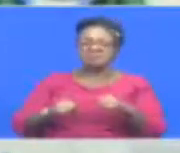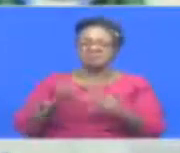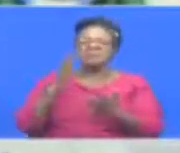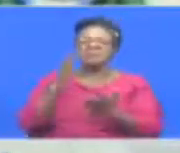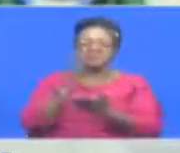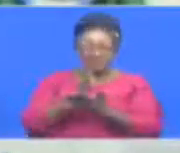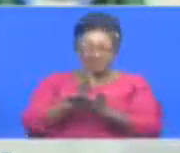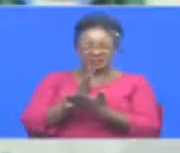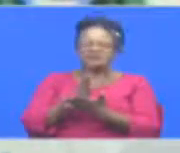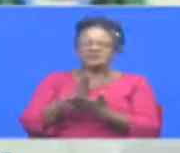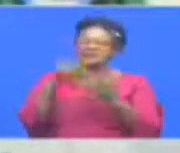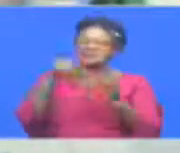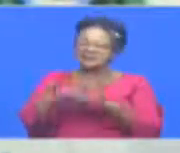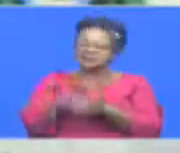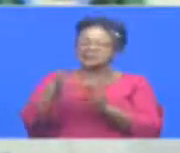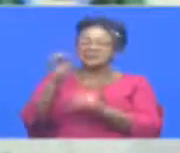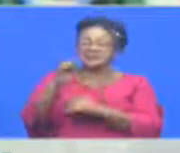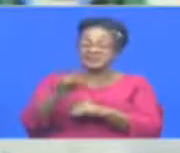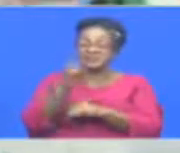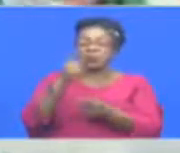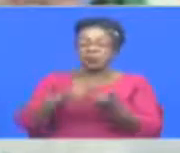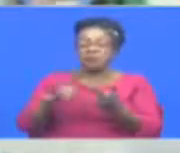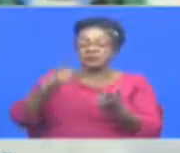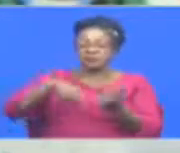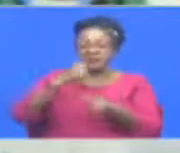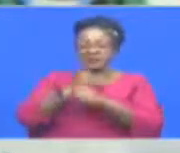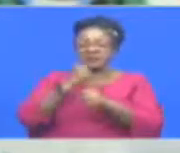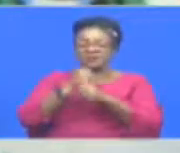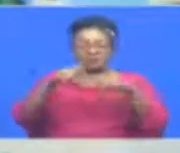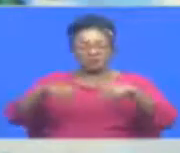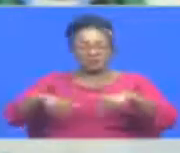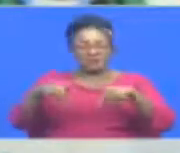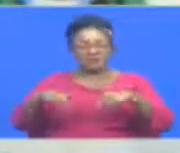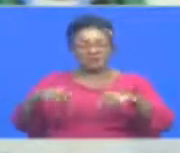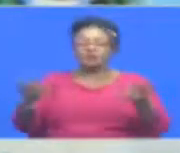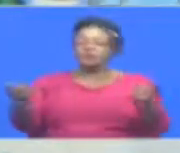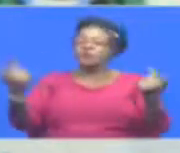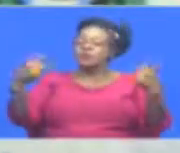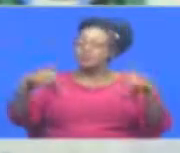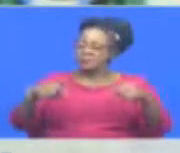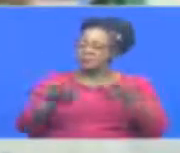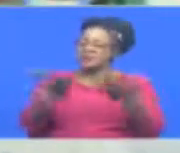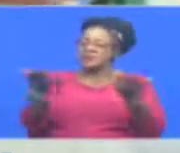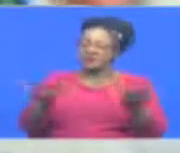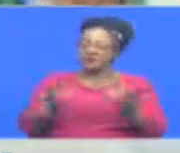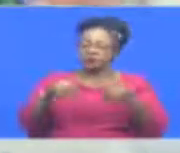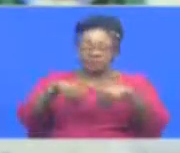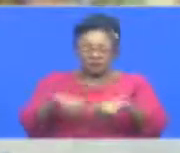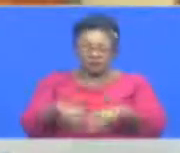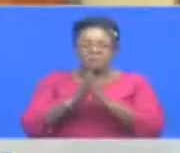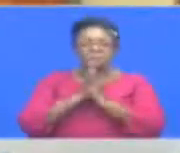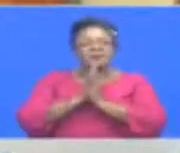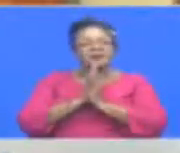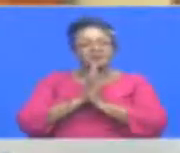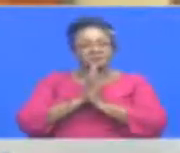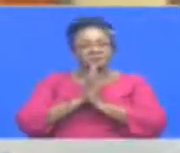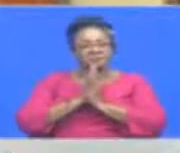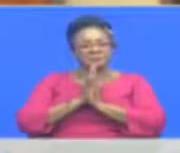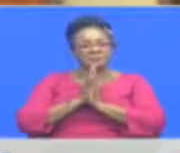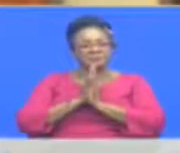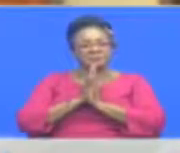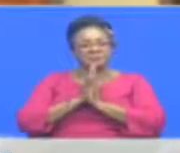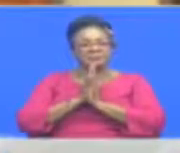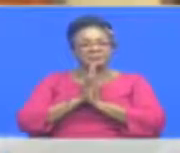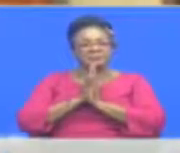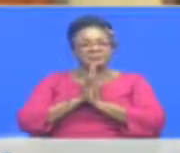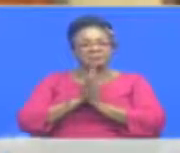real deep state, ni ile tumefanya siku ya leo kwa kukuja hapa bele kunil na kuomba. We still have 10